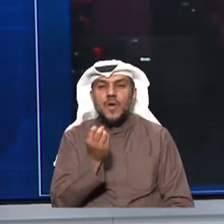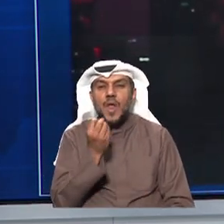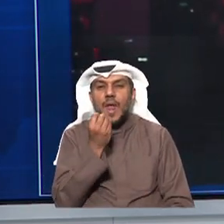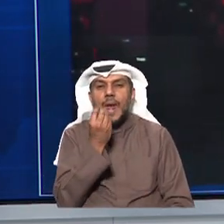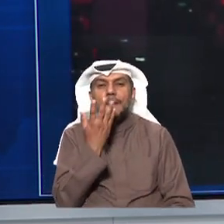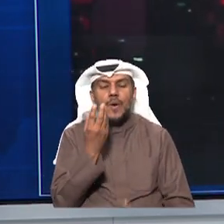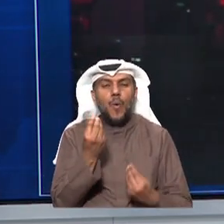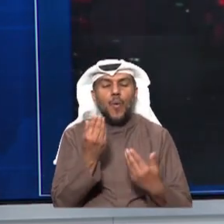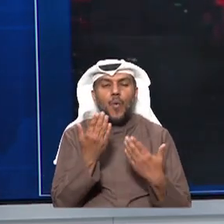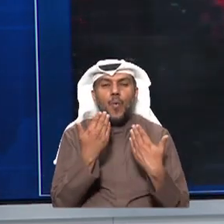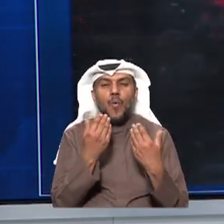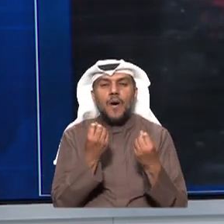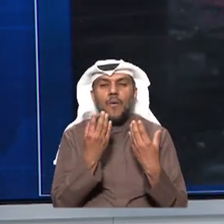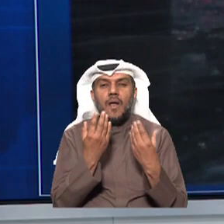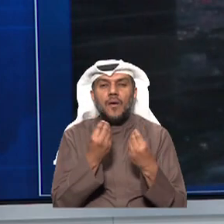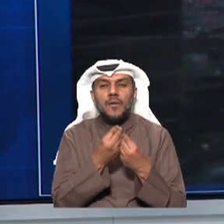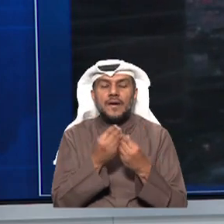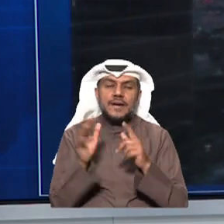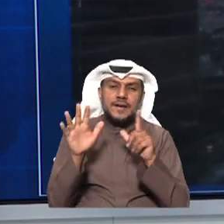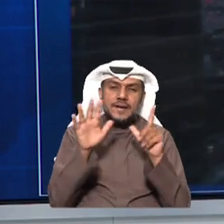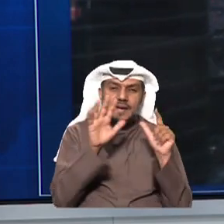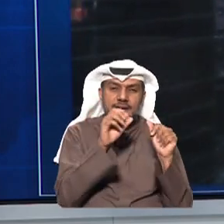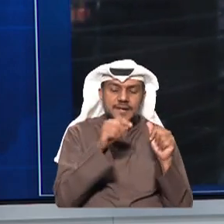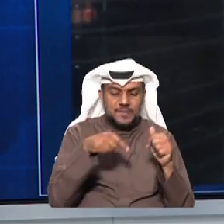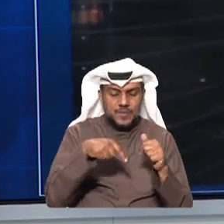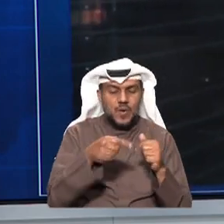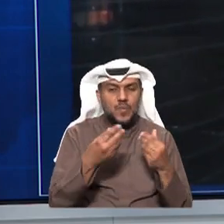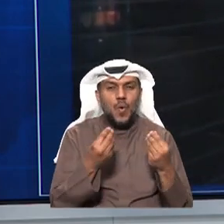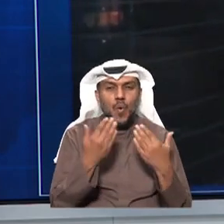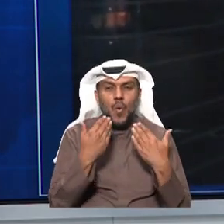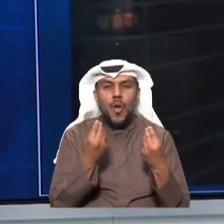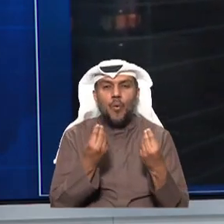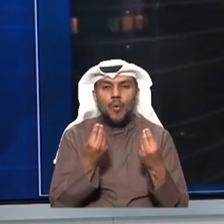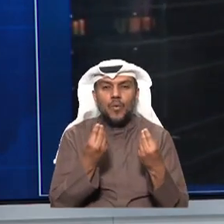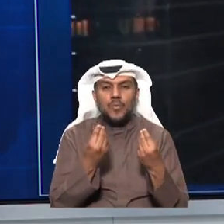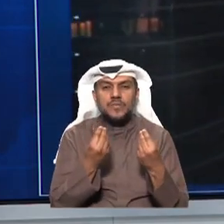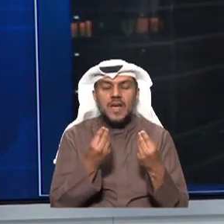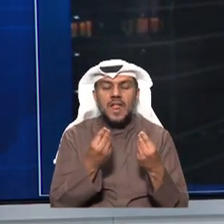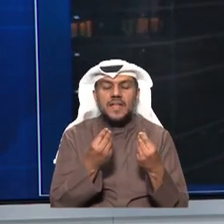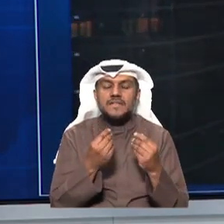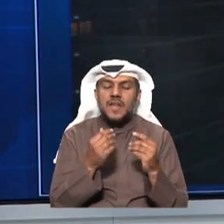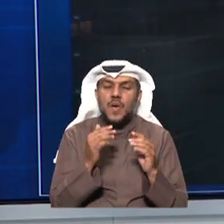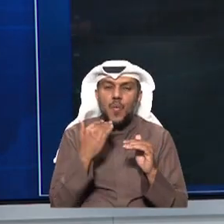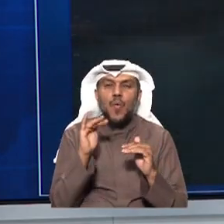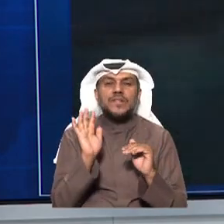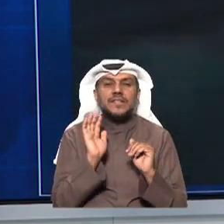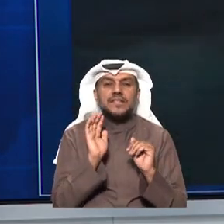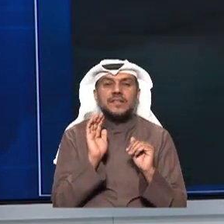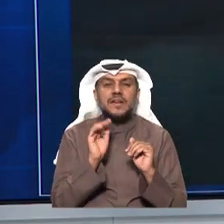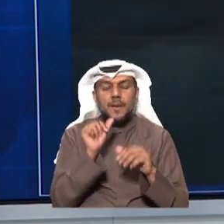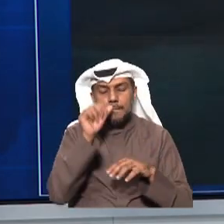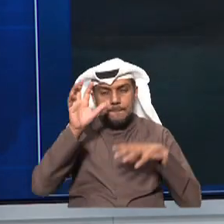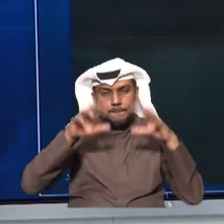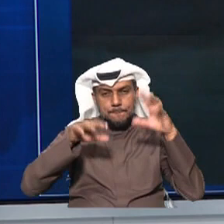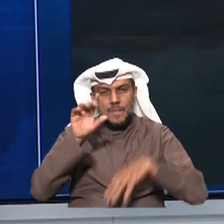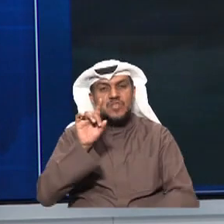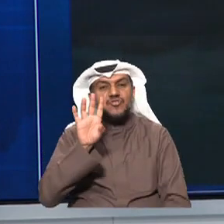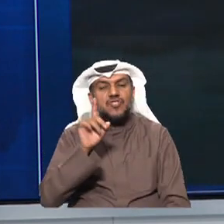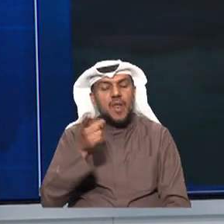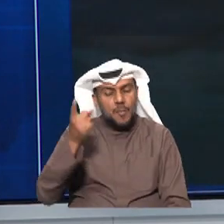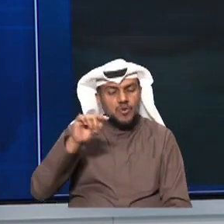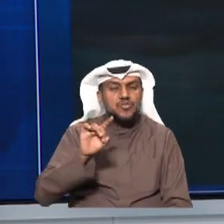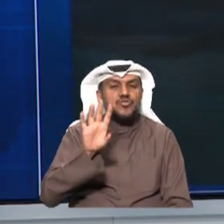معتدلة، متوقع الأسبوع الجاري راح تكون أجواء دافئة وفرص لأمطار متفرقة إن شاء الله من